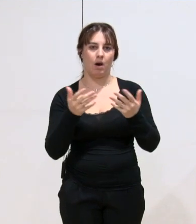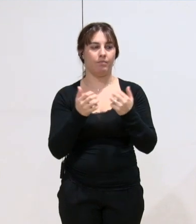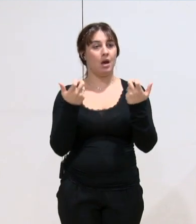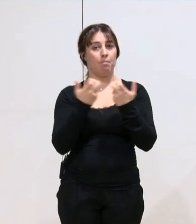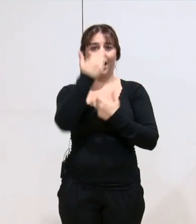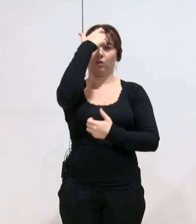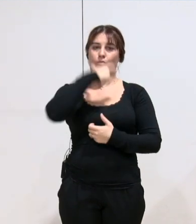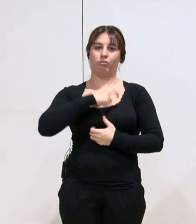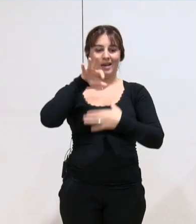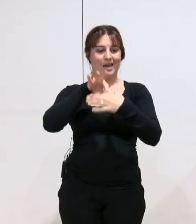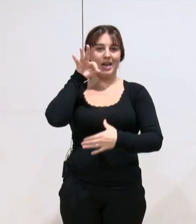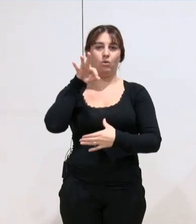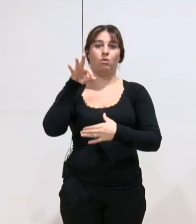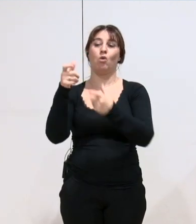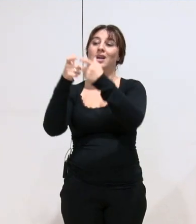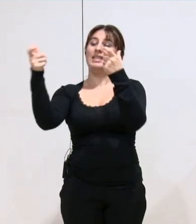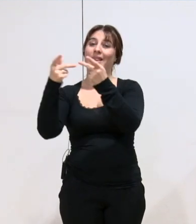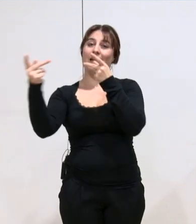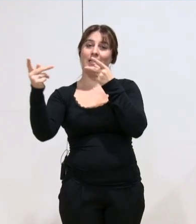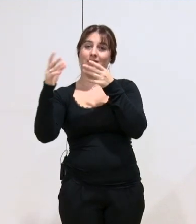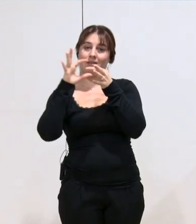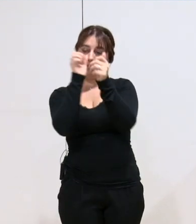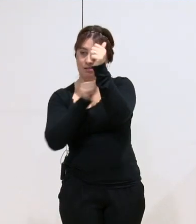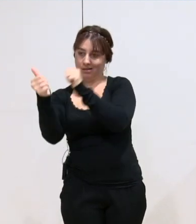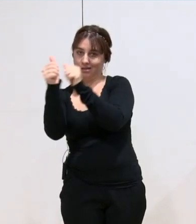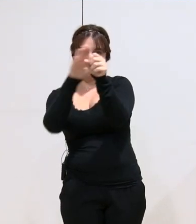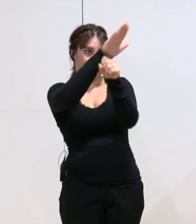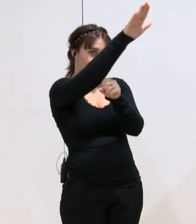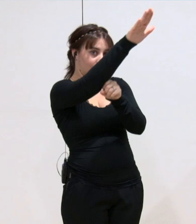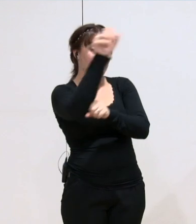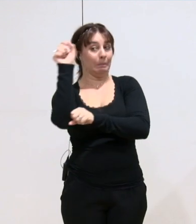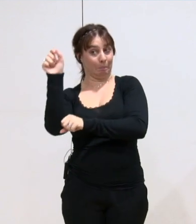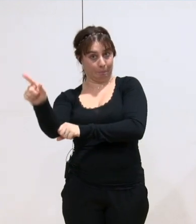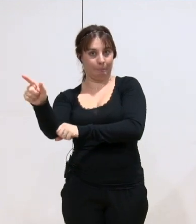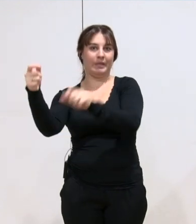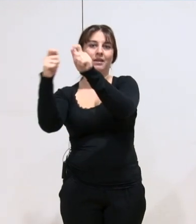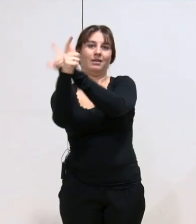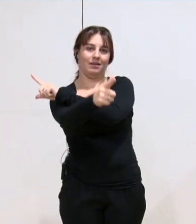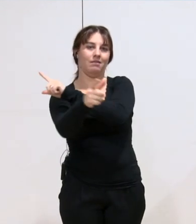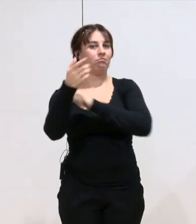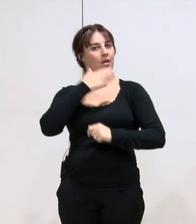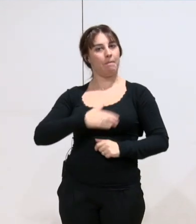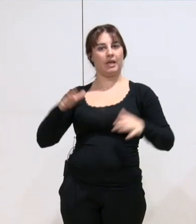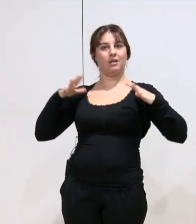part en mission pour le compte d'un satellite, c'est bien le satellite qui prend en charge les déplacements et non la